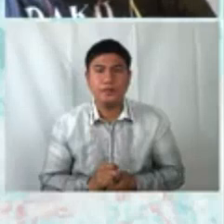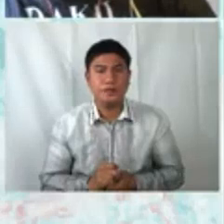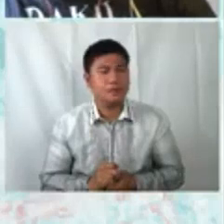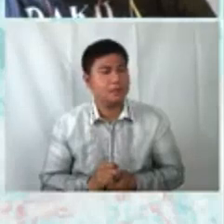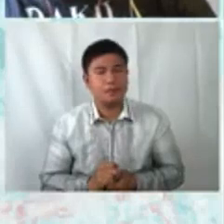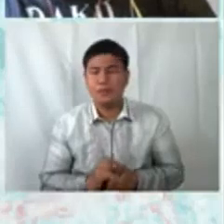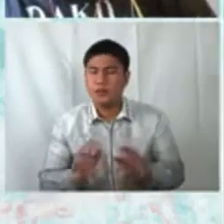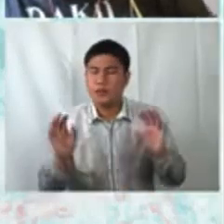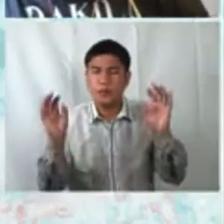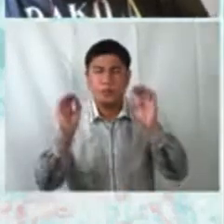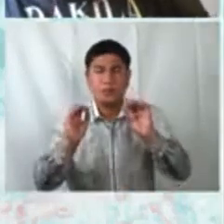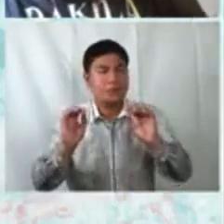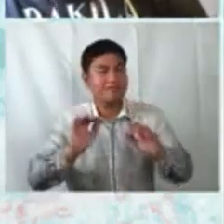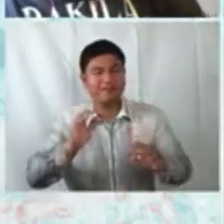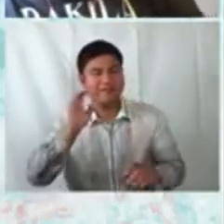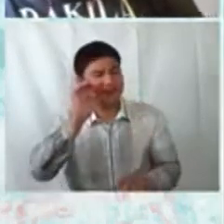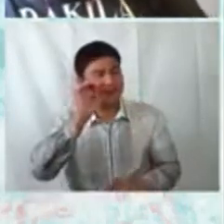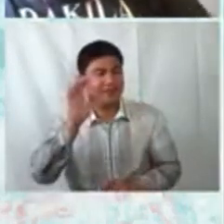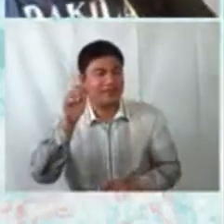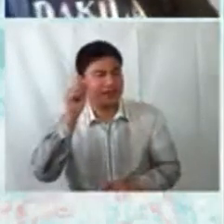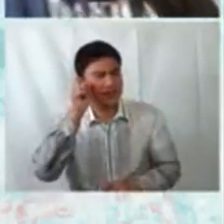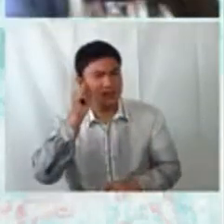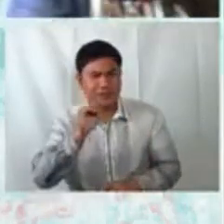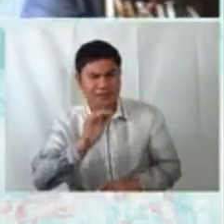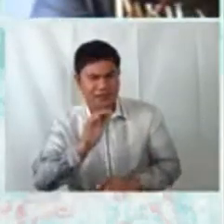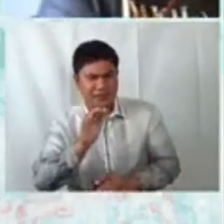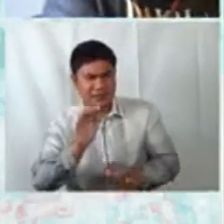Hindi siya na pumirma. And magtataka ka, bakit hindi siya pumirma?